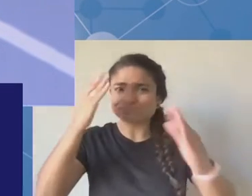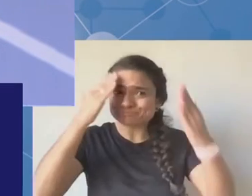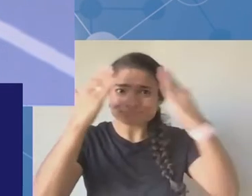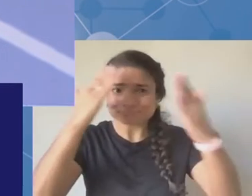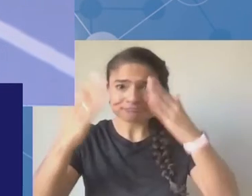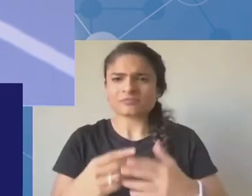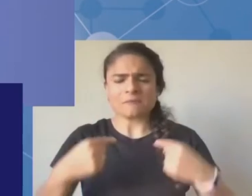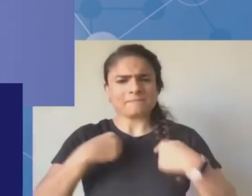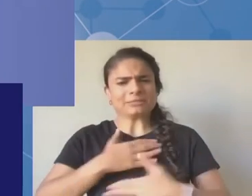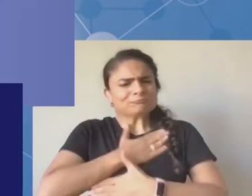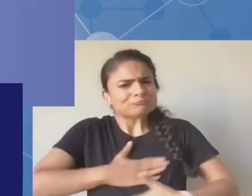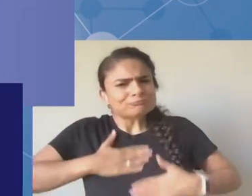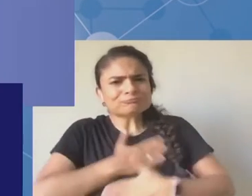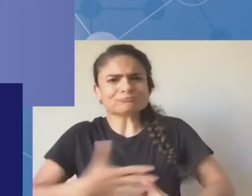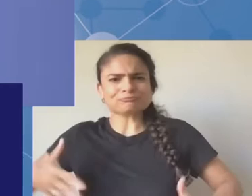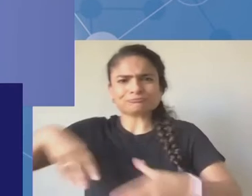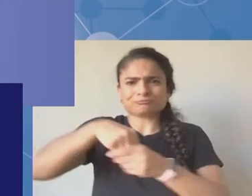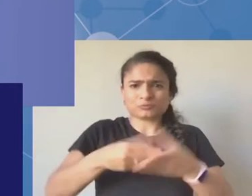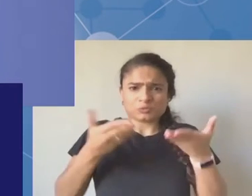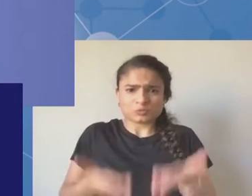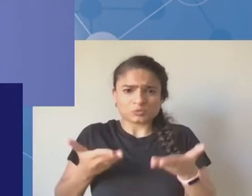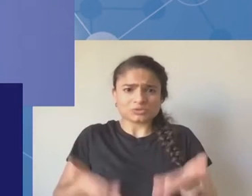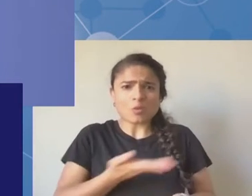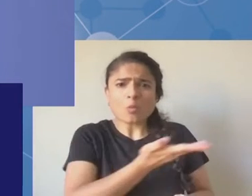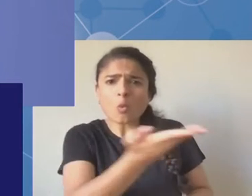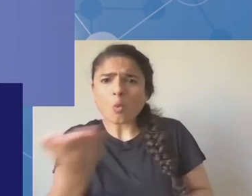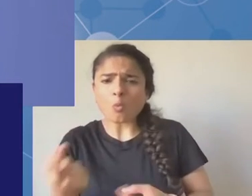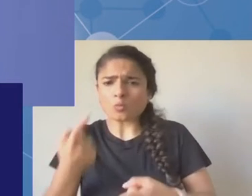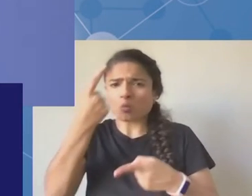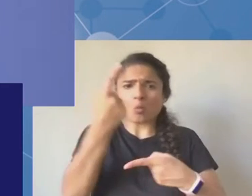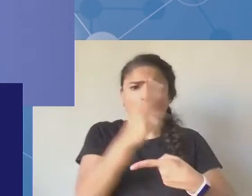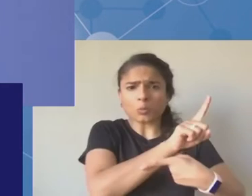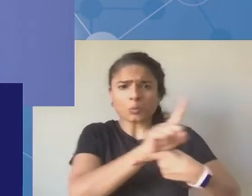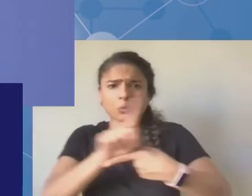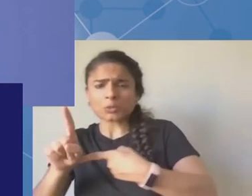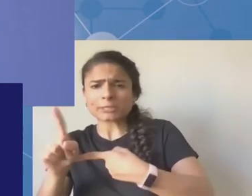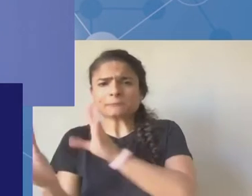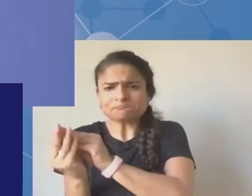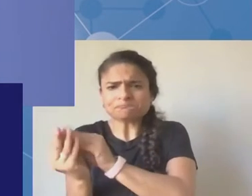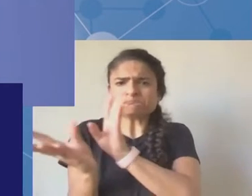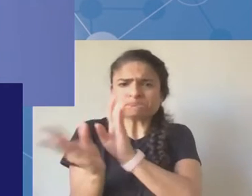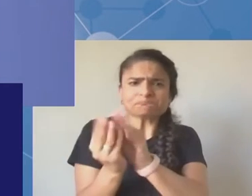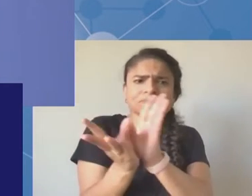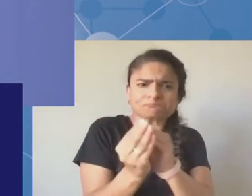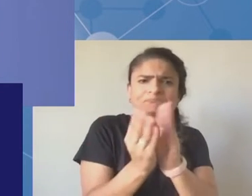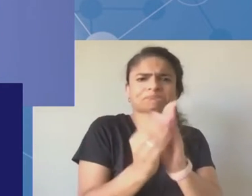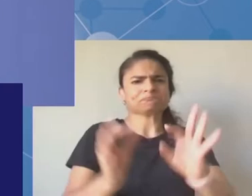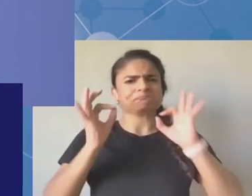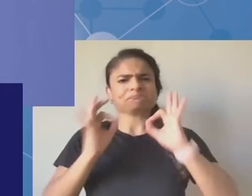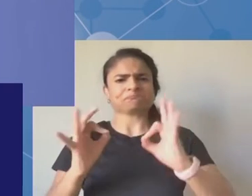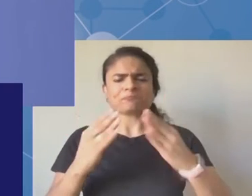комментарии, пожелания, рекомендации. Спасибо, господин министр. И приглашаю. Перед нами